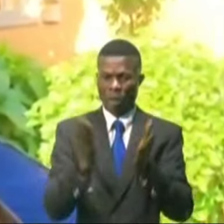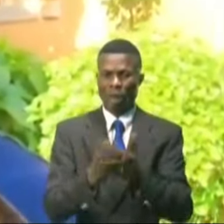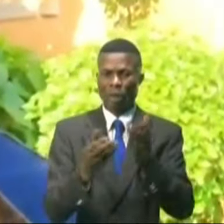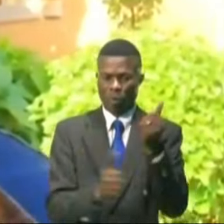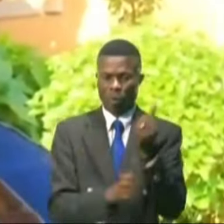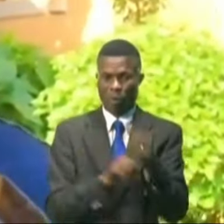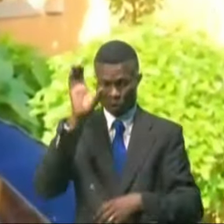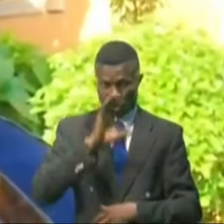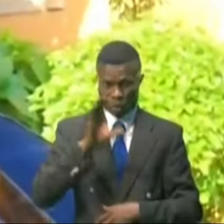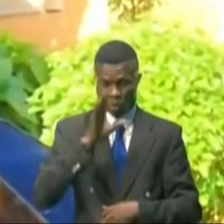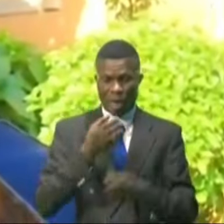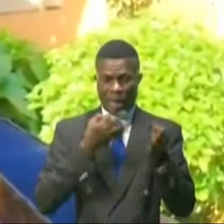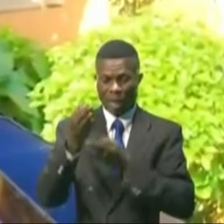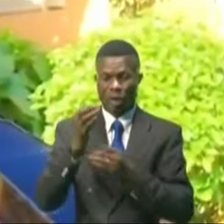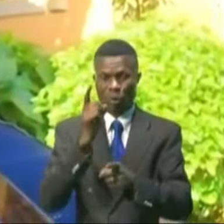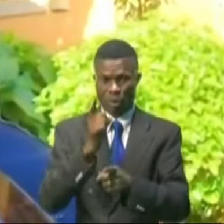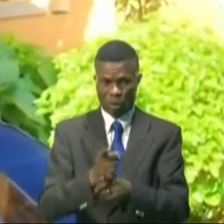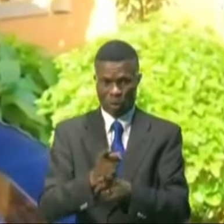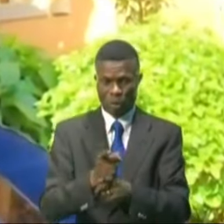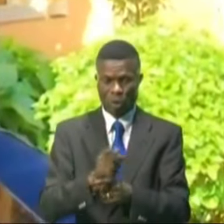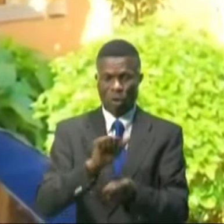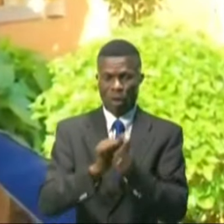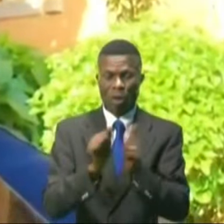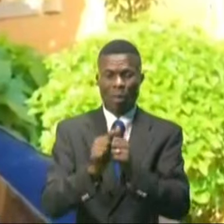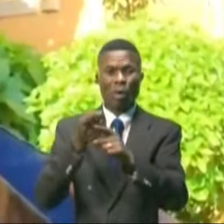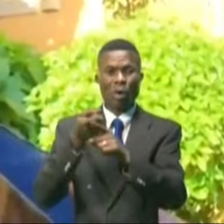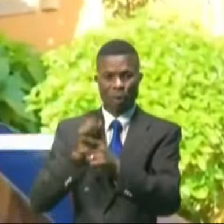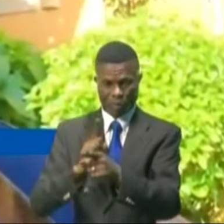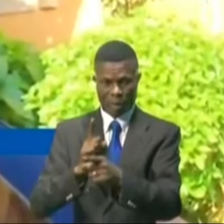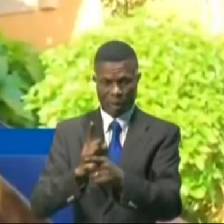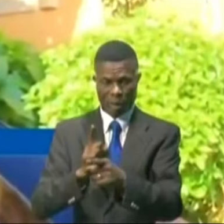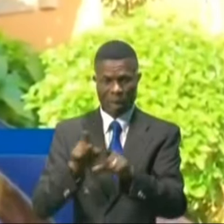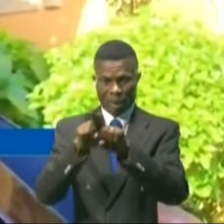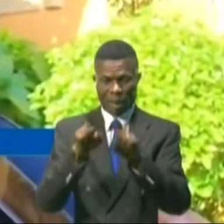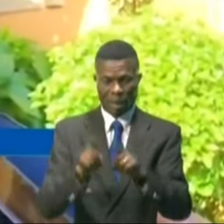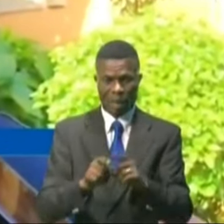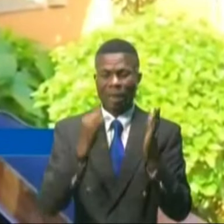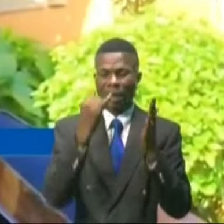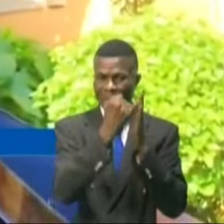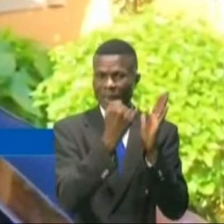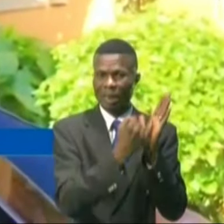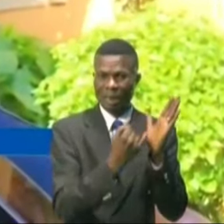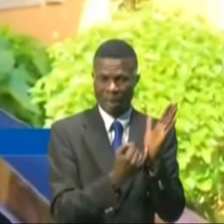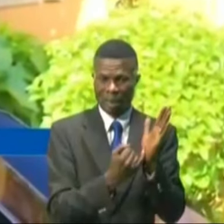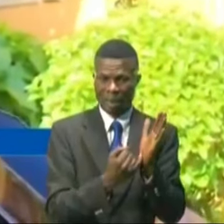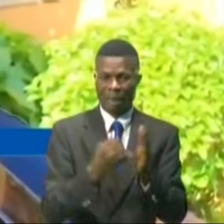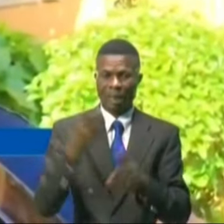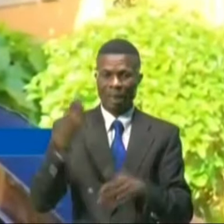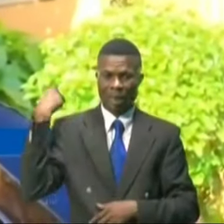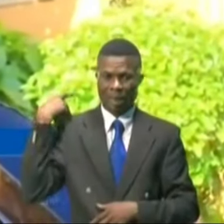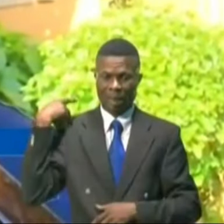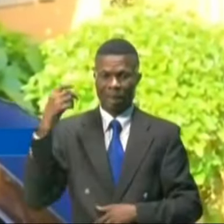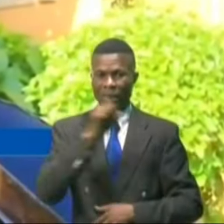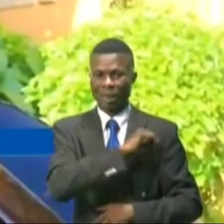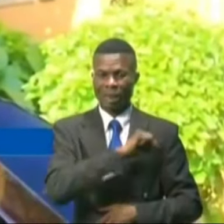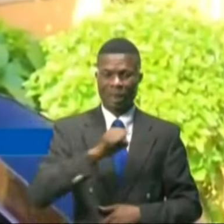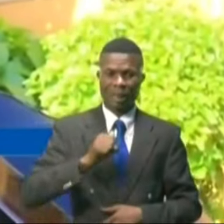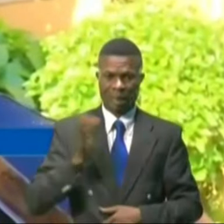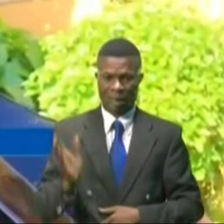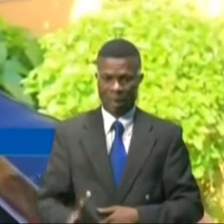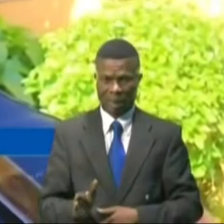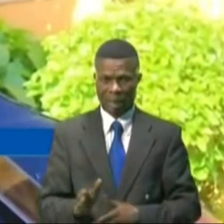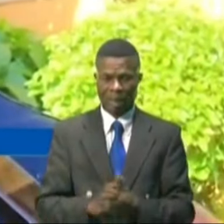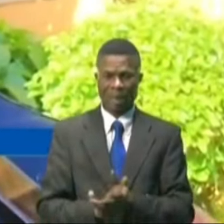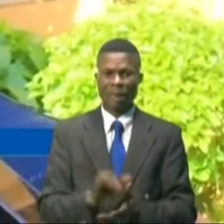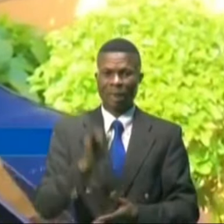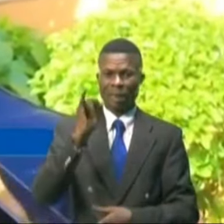des précisions sur les origines et sur l'identité de l'honorable sénateur Idi Tabani